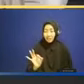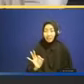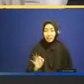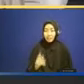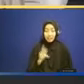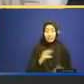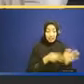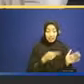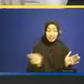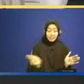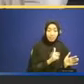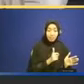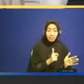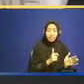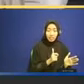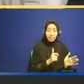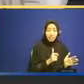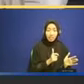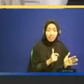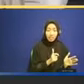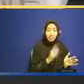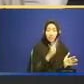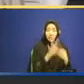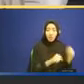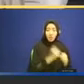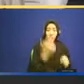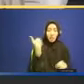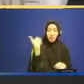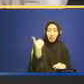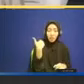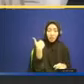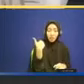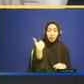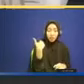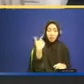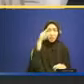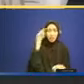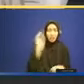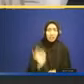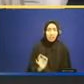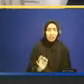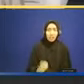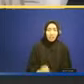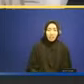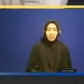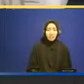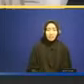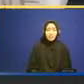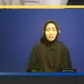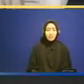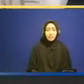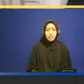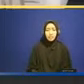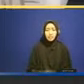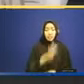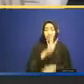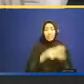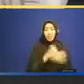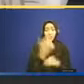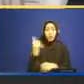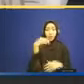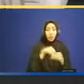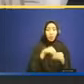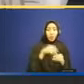karena kereta cepat nih mau pakai Silpa tahun lalu nih, gila nggak? Silpa tahun lalu mau dipakai buat